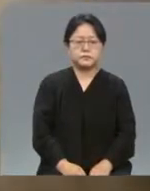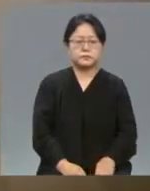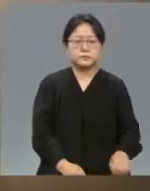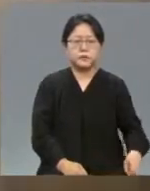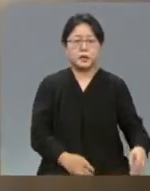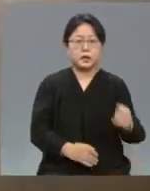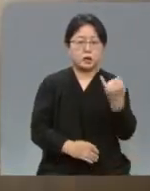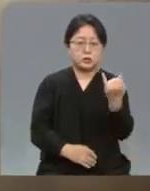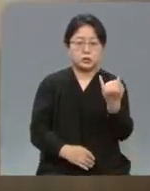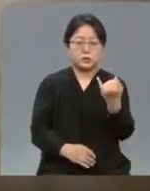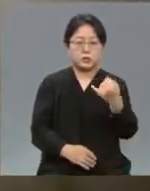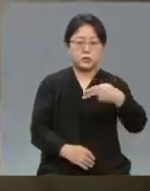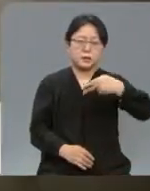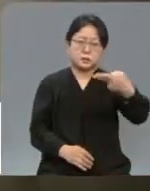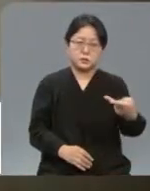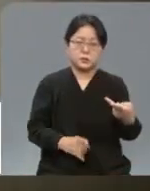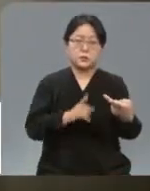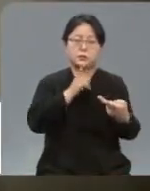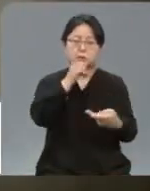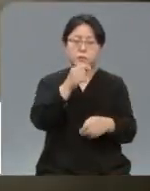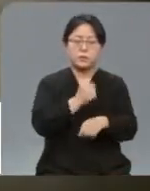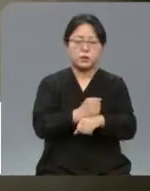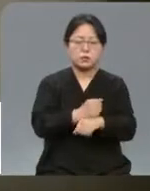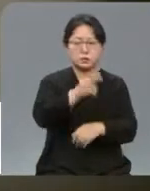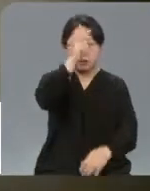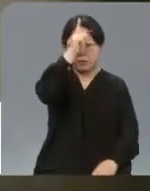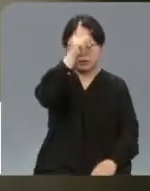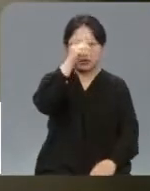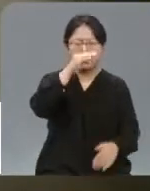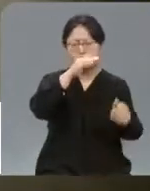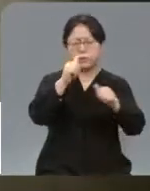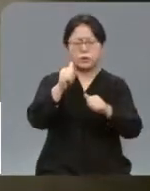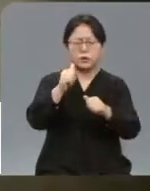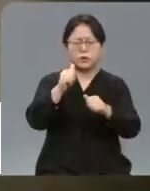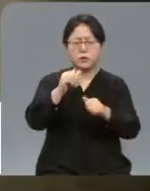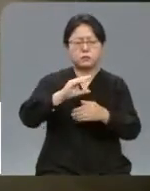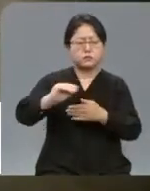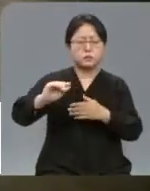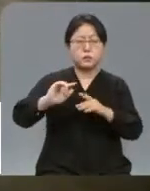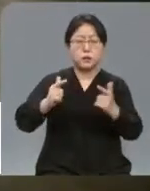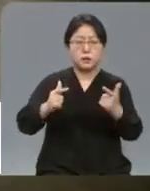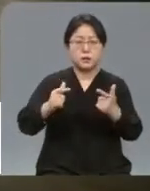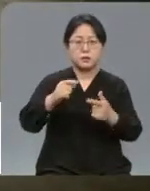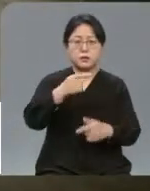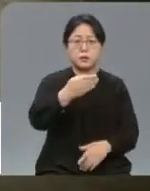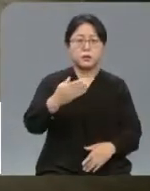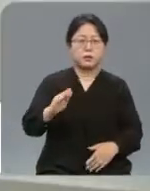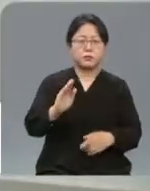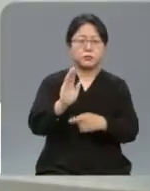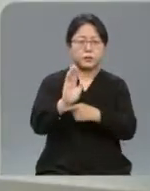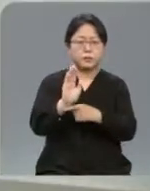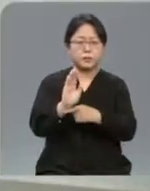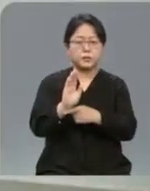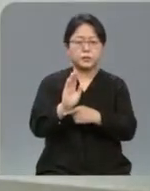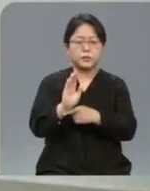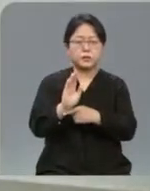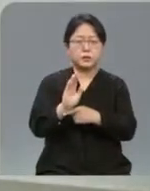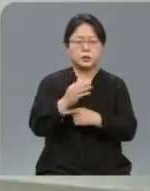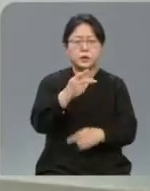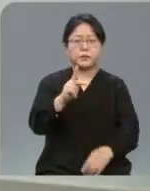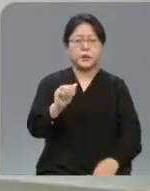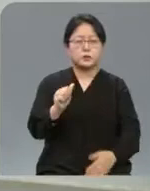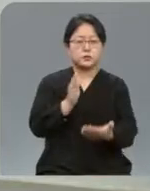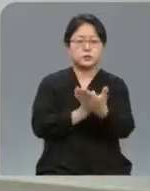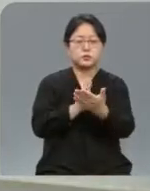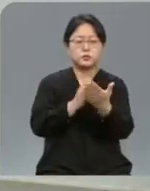여성이 길가에 쓰러져 있다는 신고를 받고 경찰을 부를 하며 현장에 출동한 지아는 광주시 소방본부 kbs